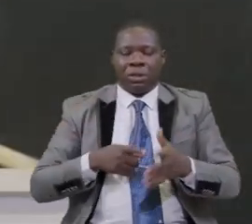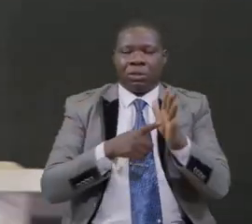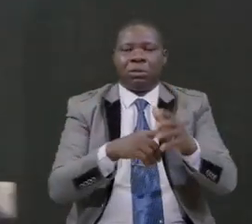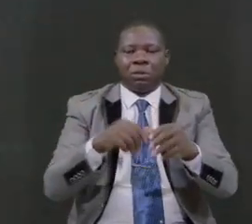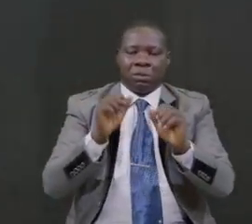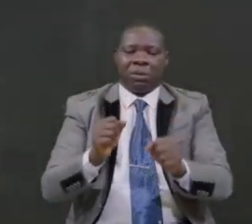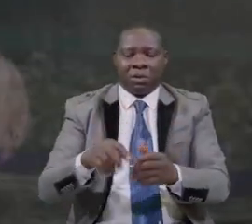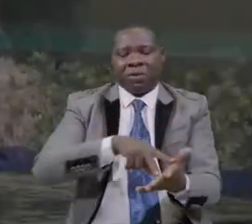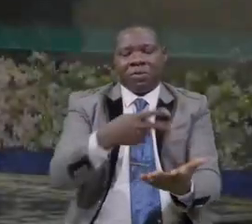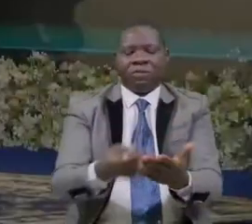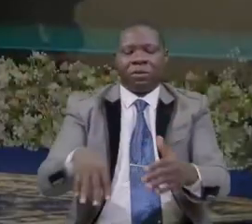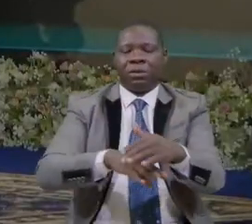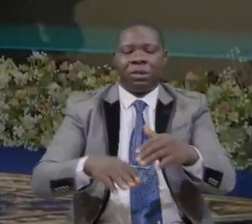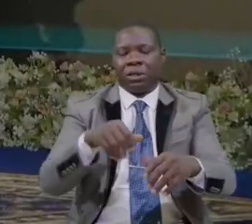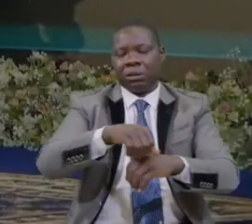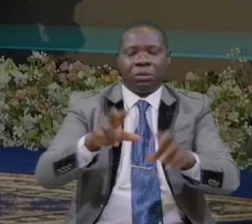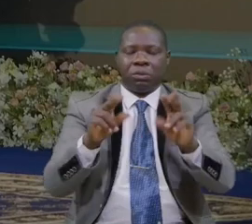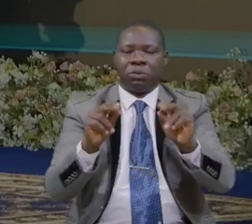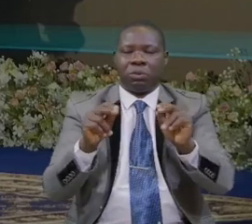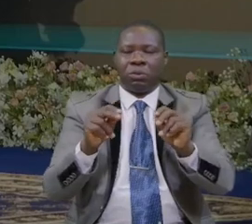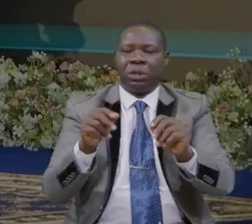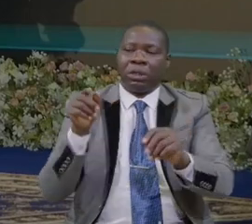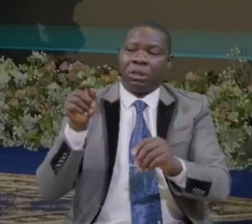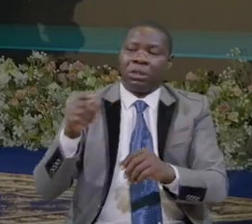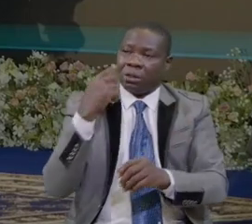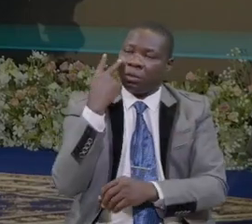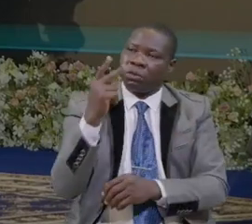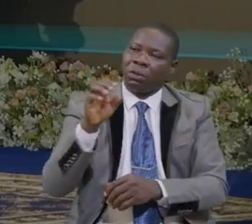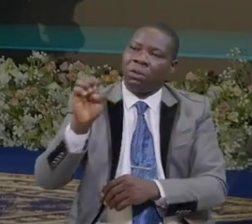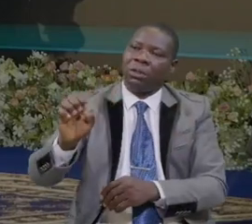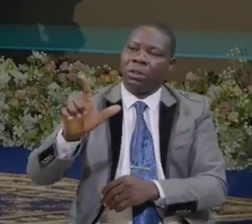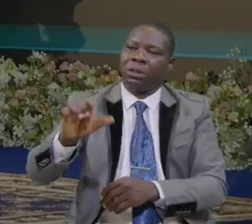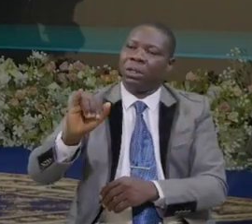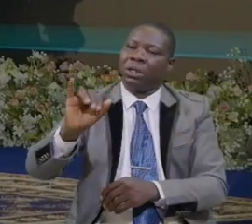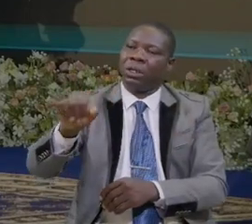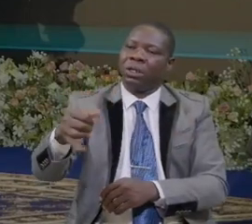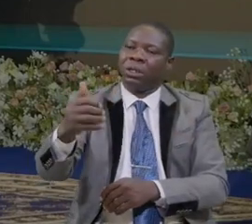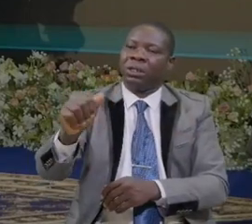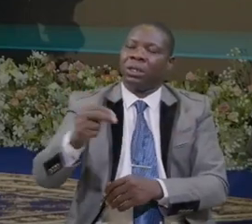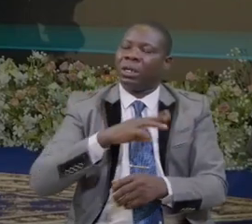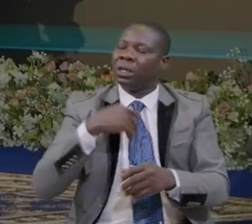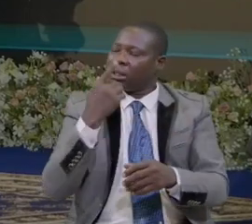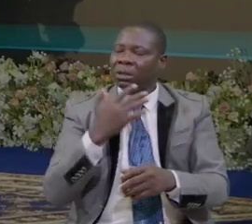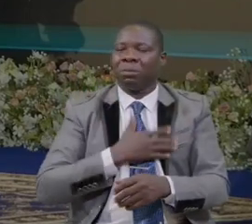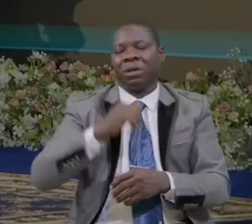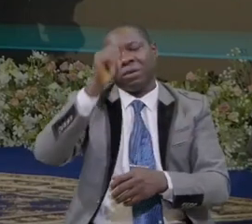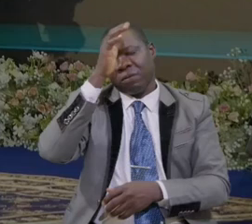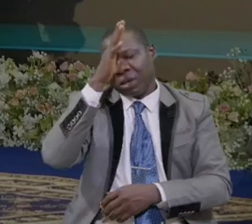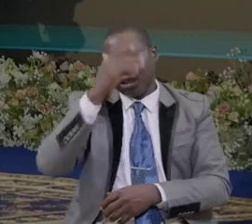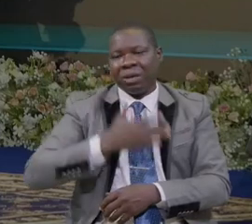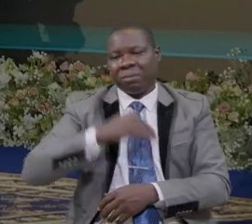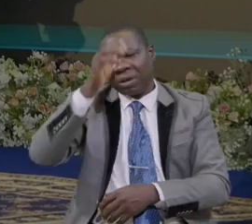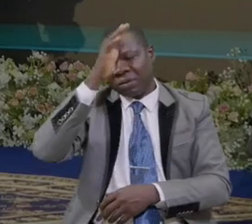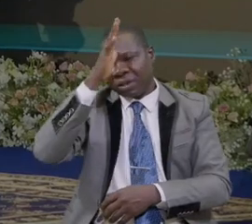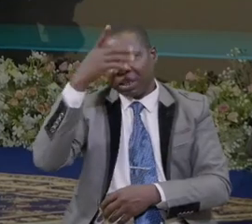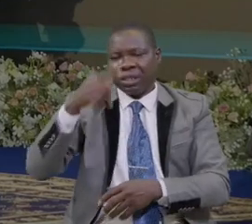tout ça. Il a vu et il a dit, mon père, char